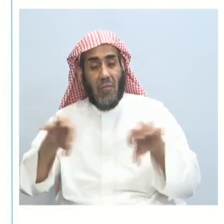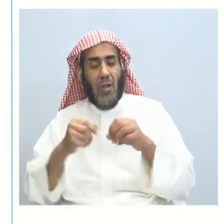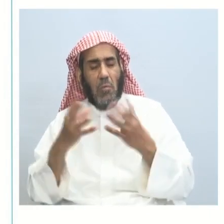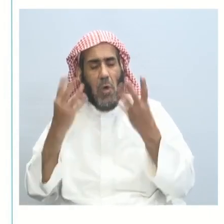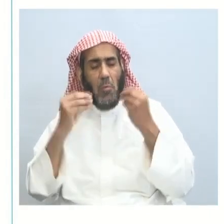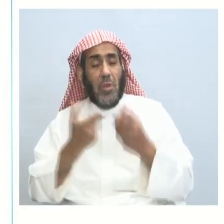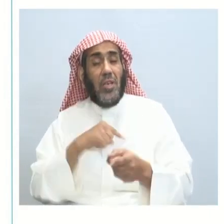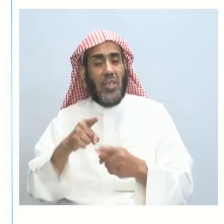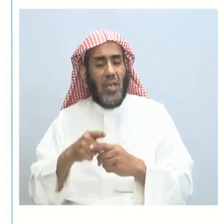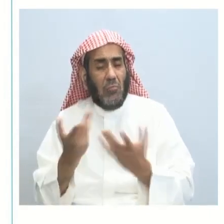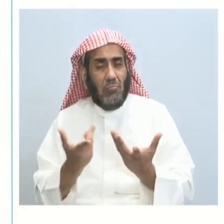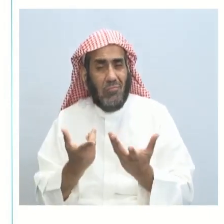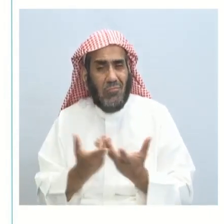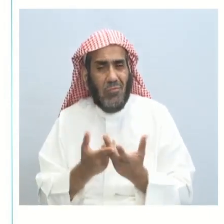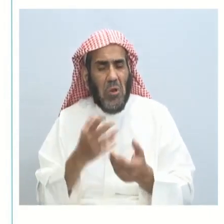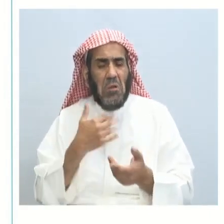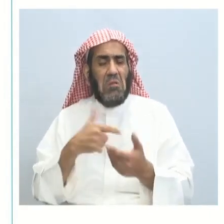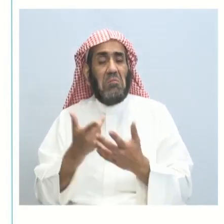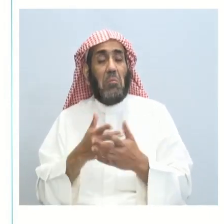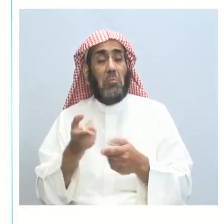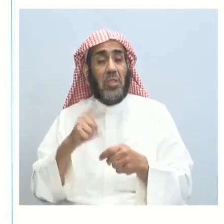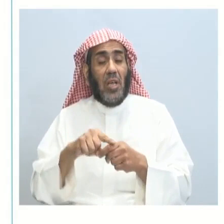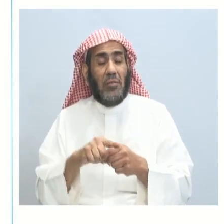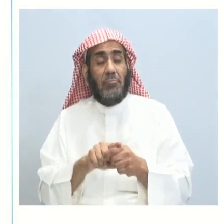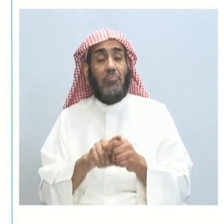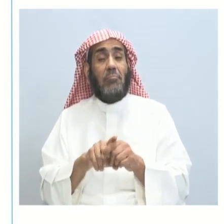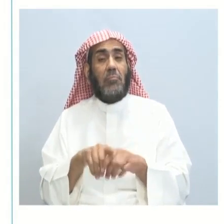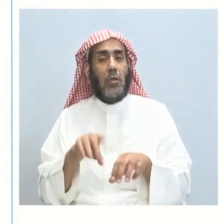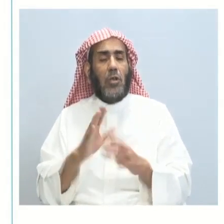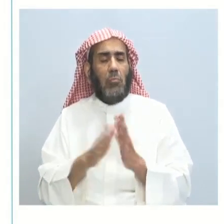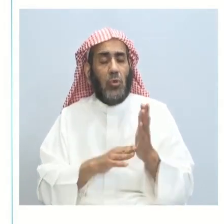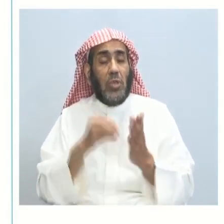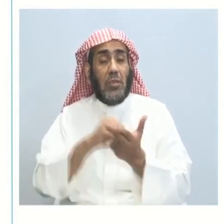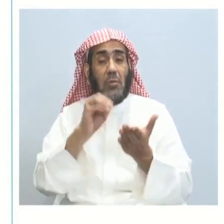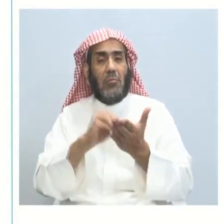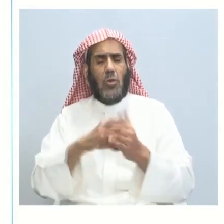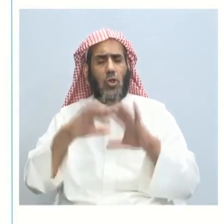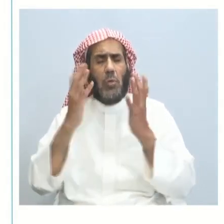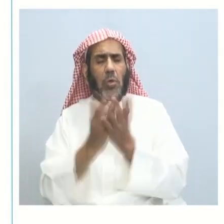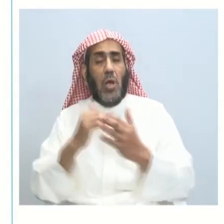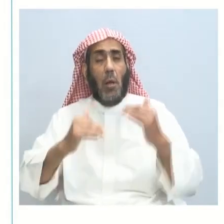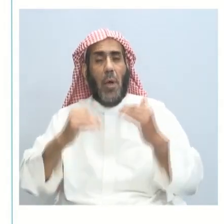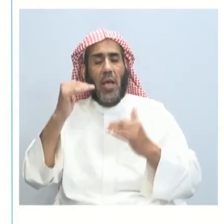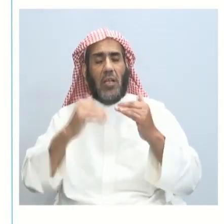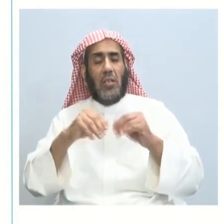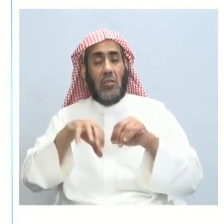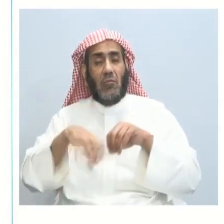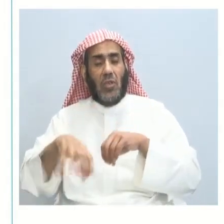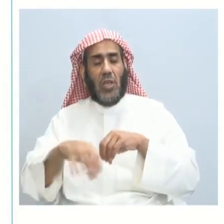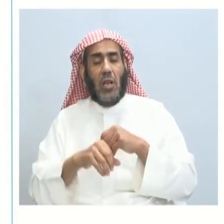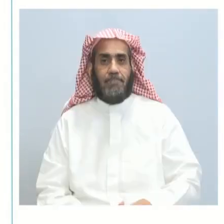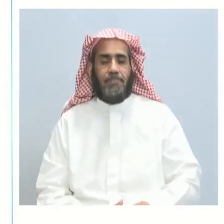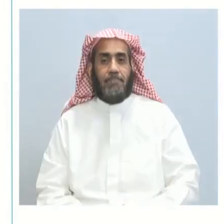ما الذي نحتاجه ما الذي لا نحتاج وبالتالي اذا المسوده ستشمل جميع المعايير التي تفرز عليها